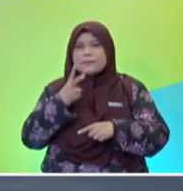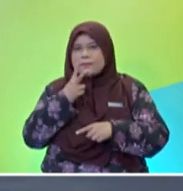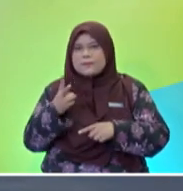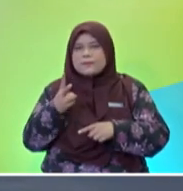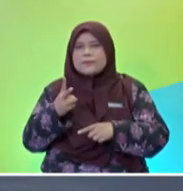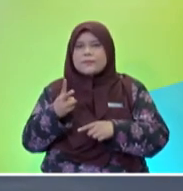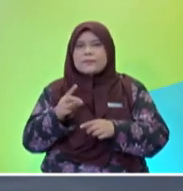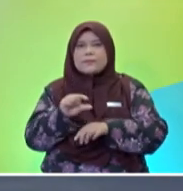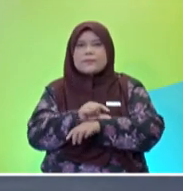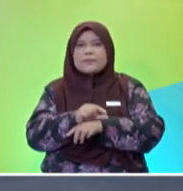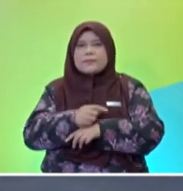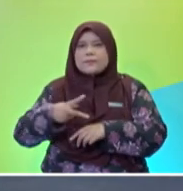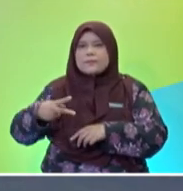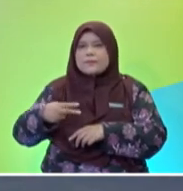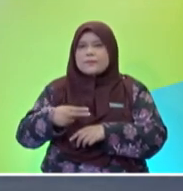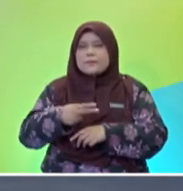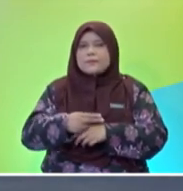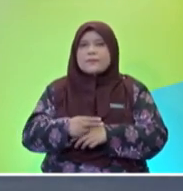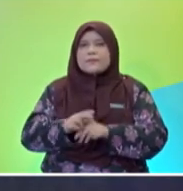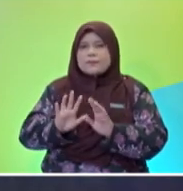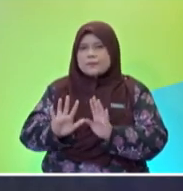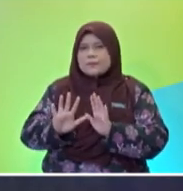Cikgu menggunakan gunting tuh